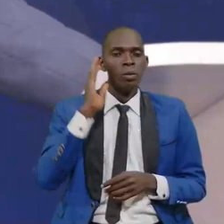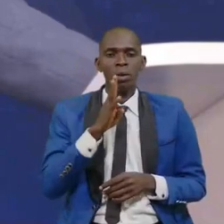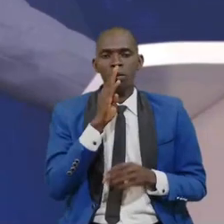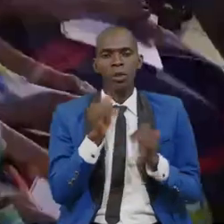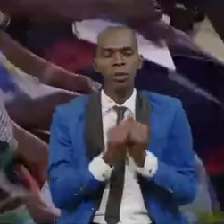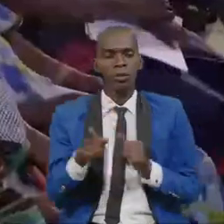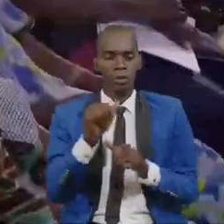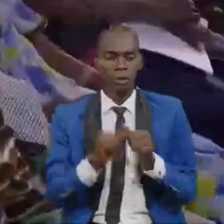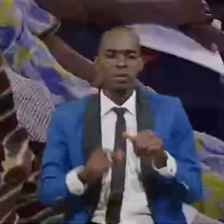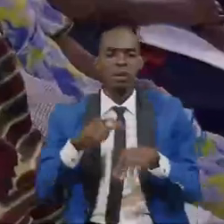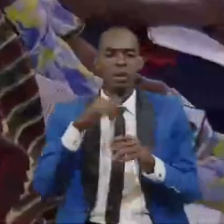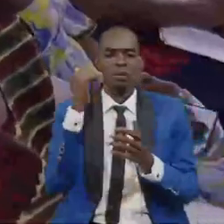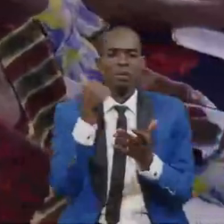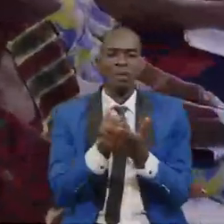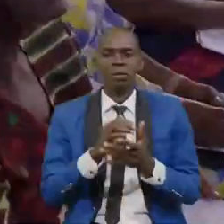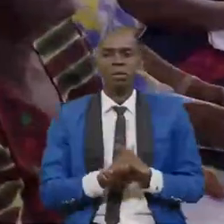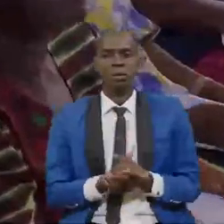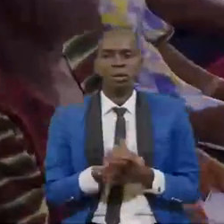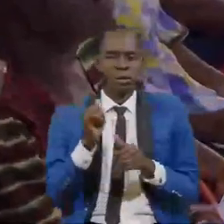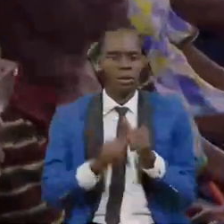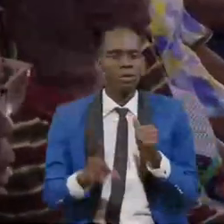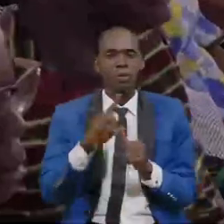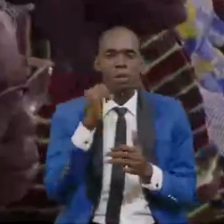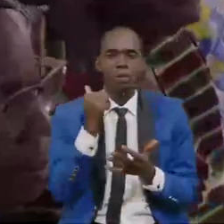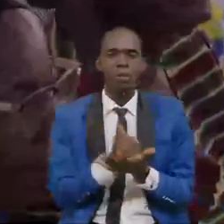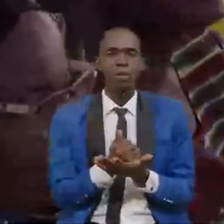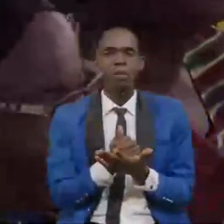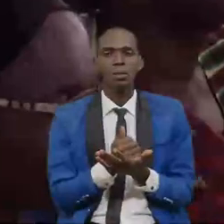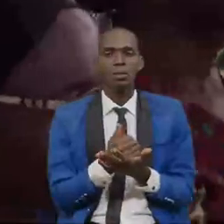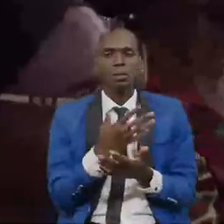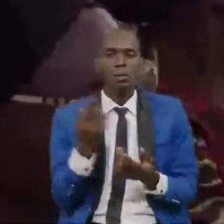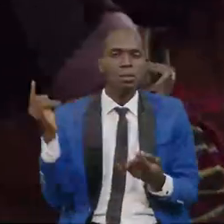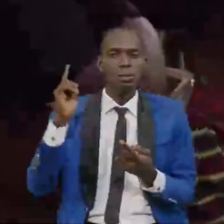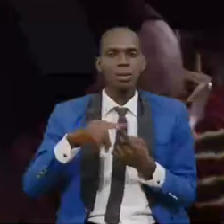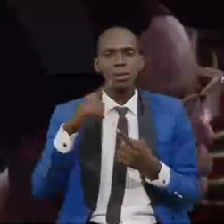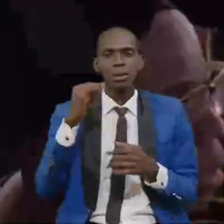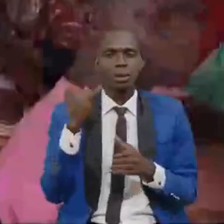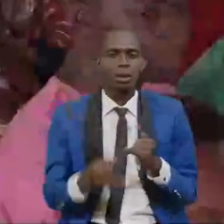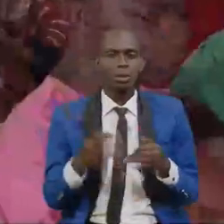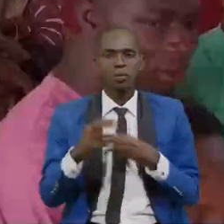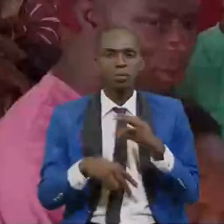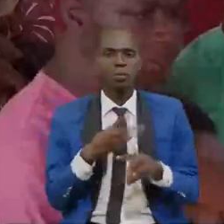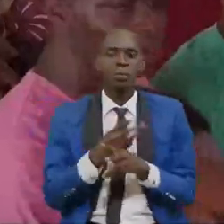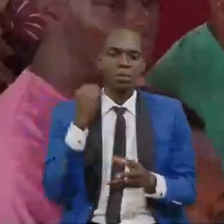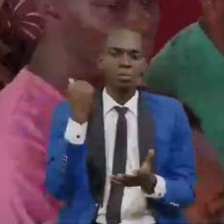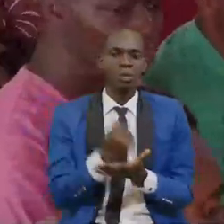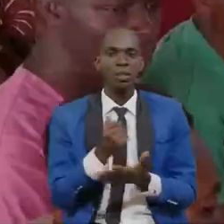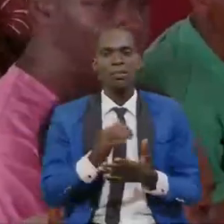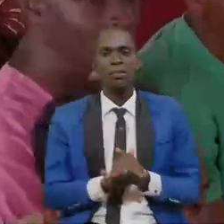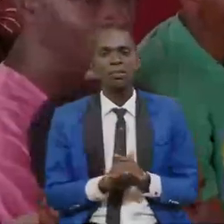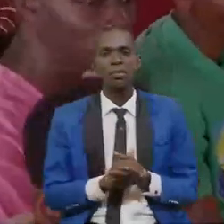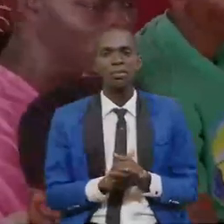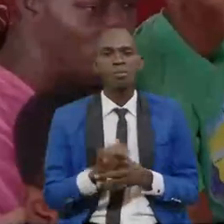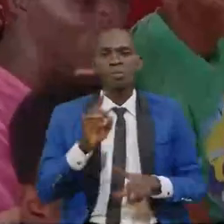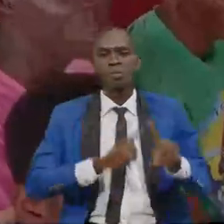toi à tout moment, partout, jusqu'à la fin du monde.